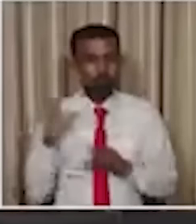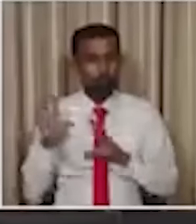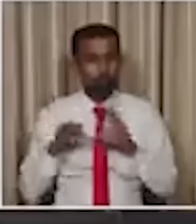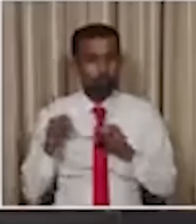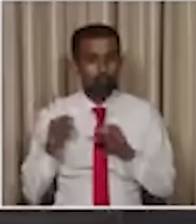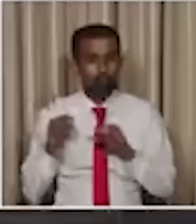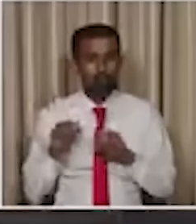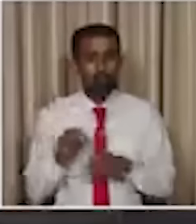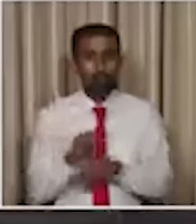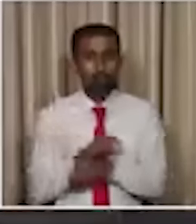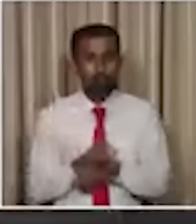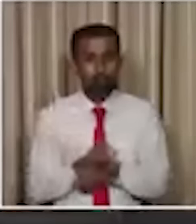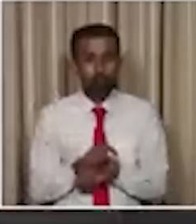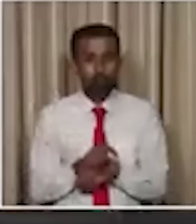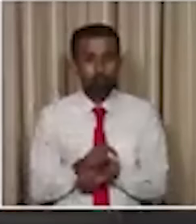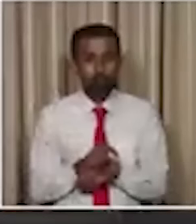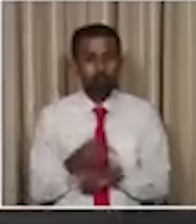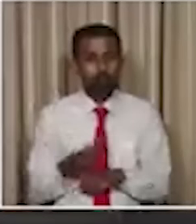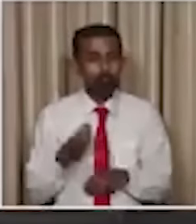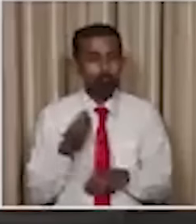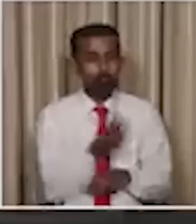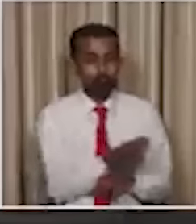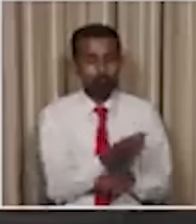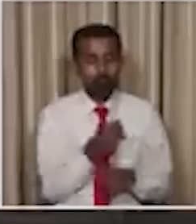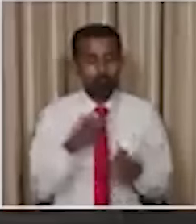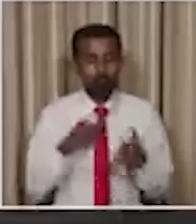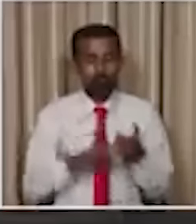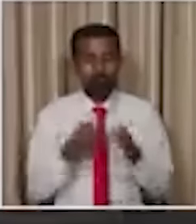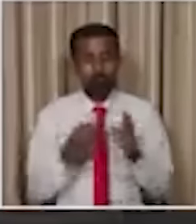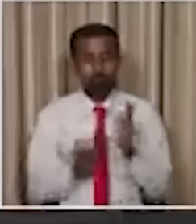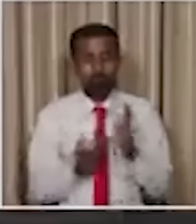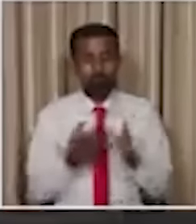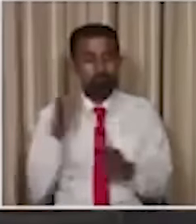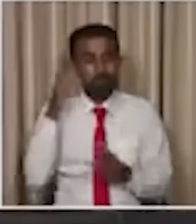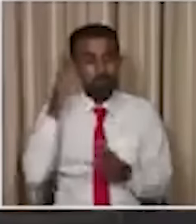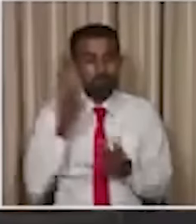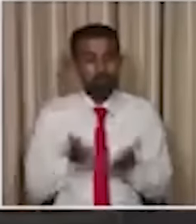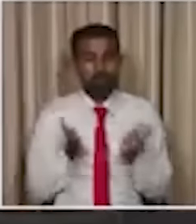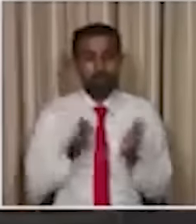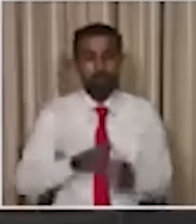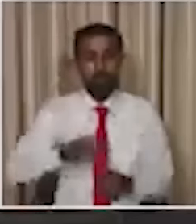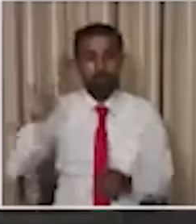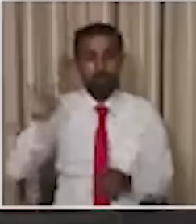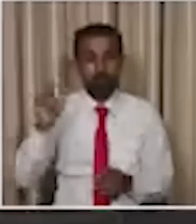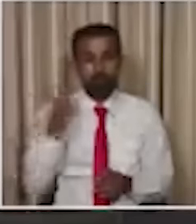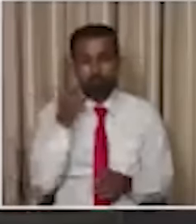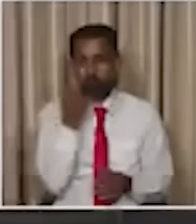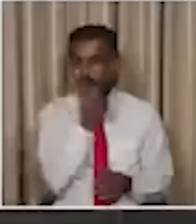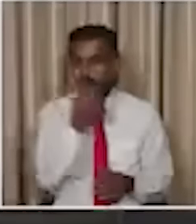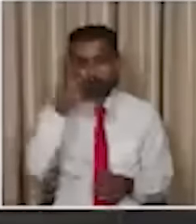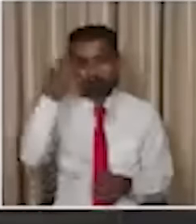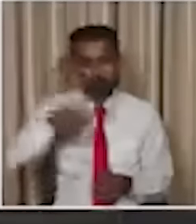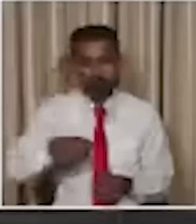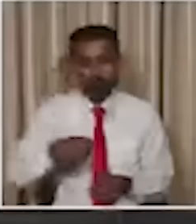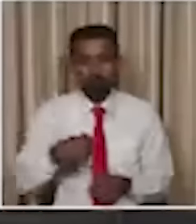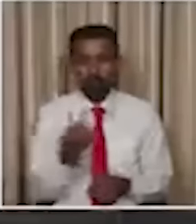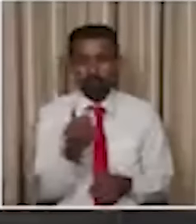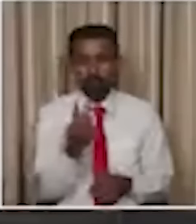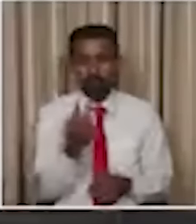ඔහු කොමිෂන් සභාවට ලබා දී එනු සාරා ජස්මින් නැමැති ඉන්දියාවට පලා ගොස් ඇති බව ඇසින්දුටු සාක්ෂිකරුවන් දෙදෙනෙක්